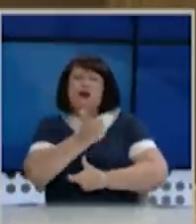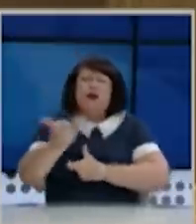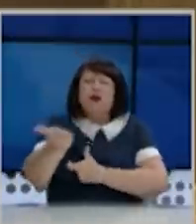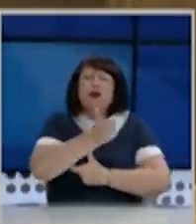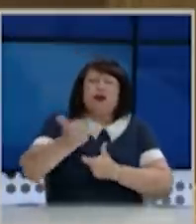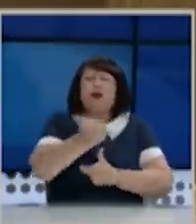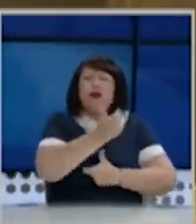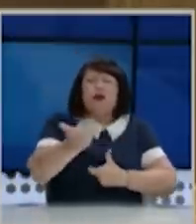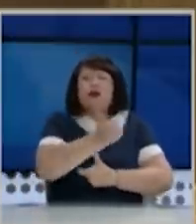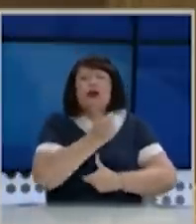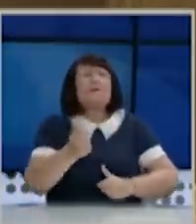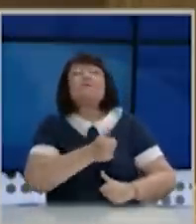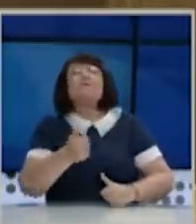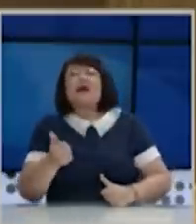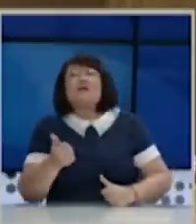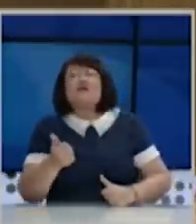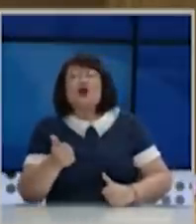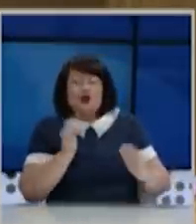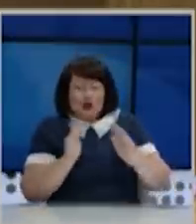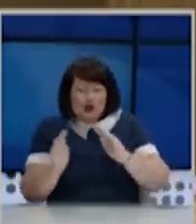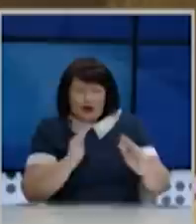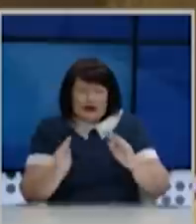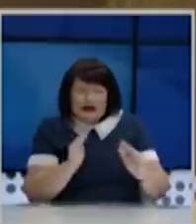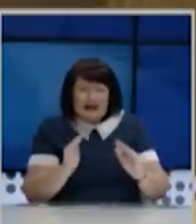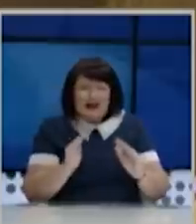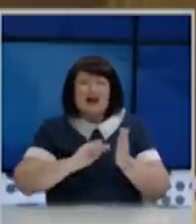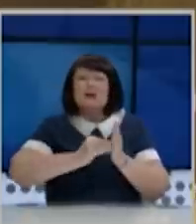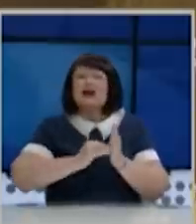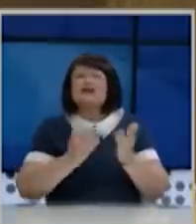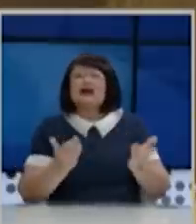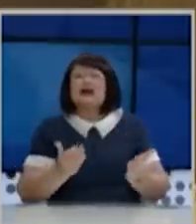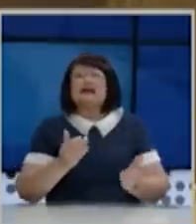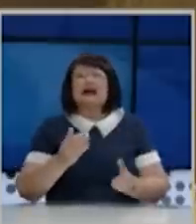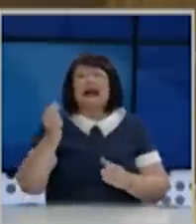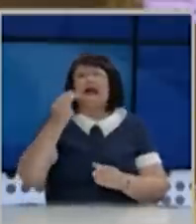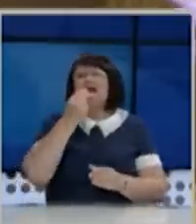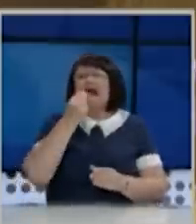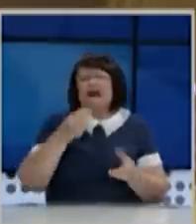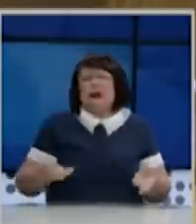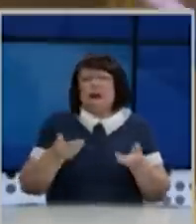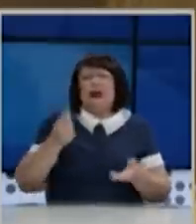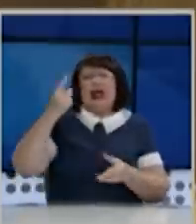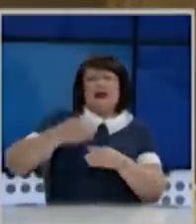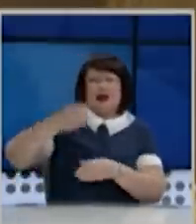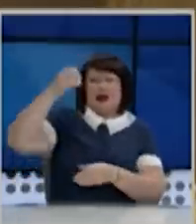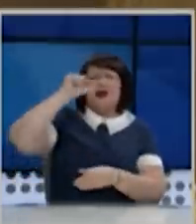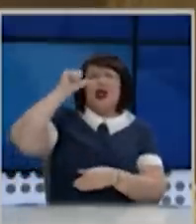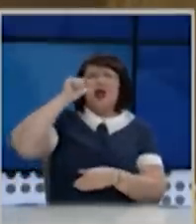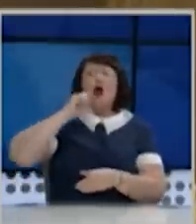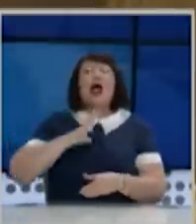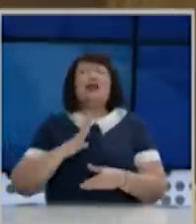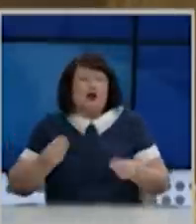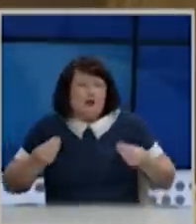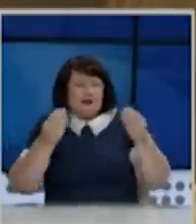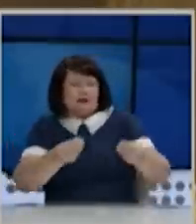πυρκαγιές με μοναδική μέρημνα της υπηρεσίας, νερά και ένα μικρό γεύμα. Και κατέληξε ο λαός να τους πηγαίνει. Και